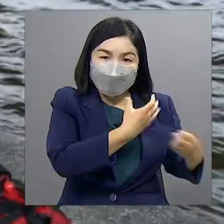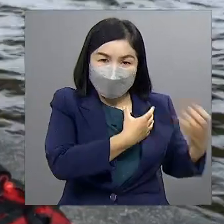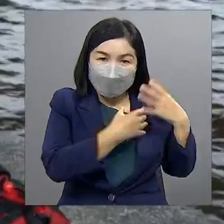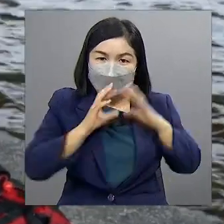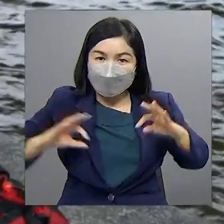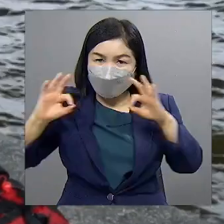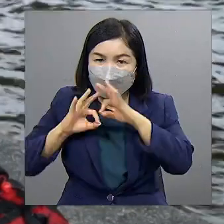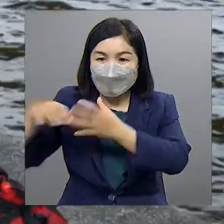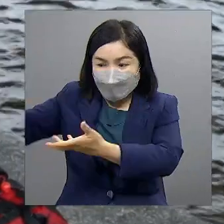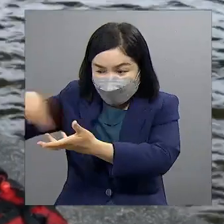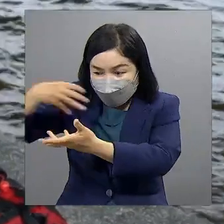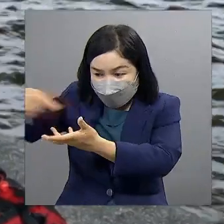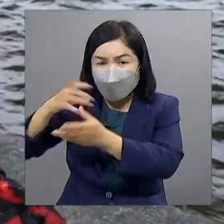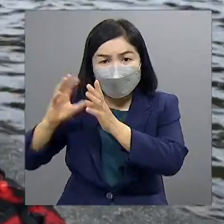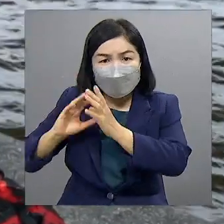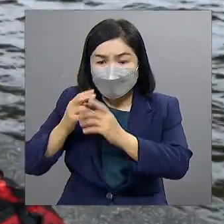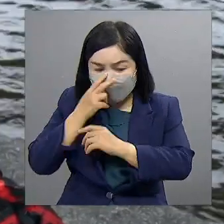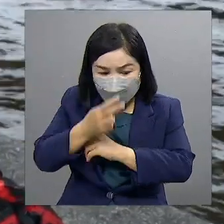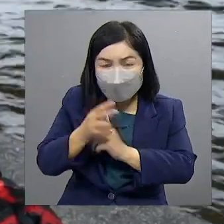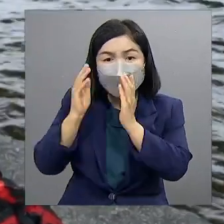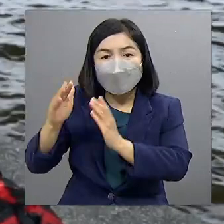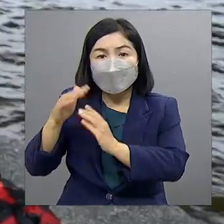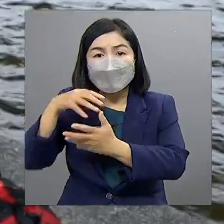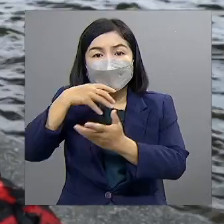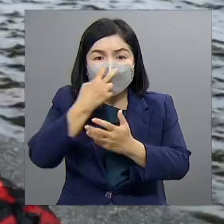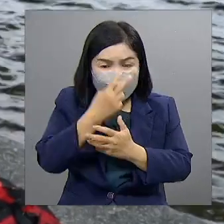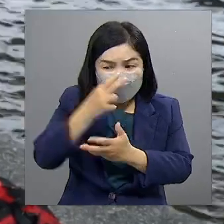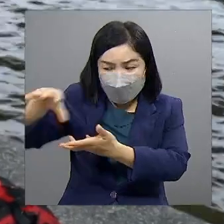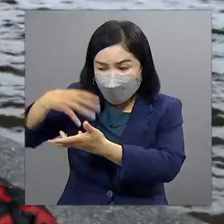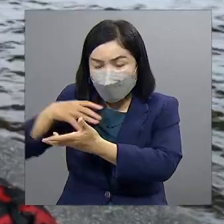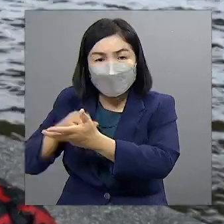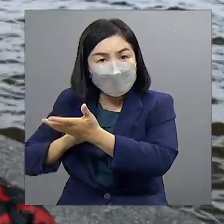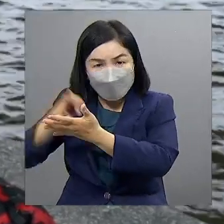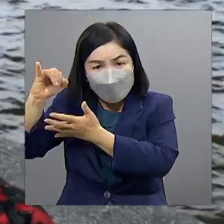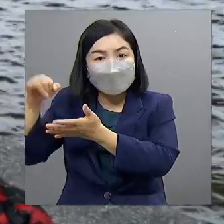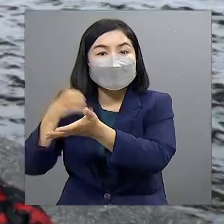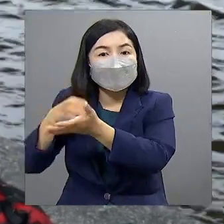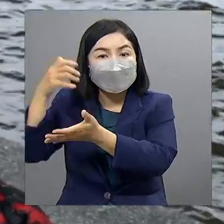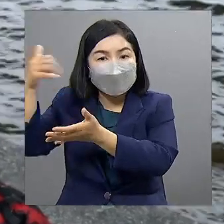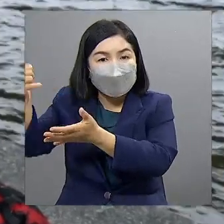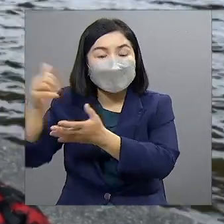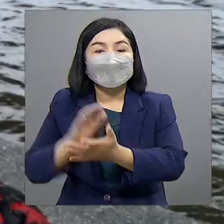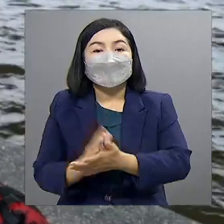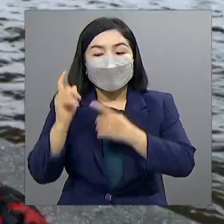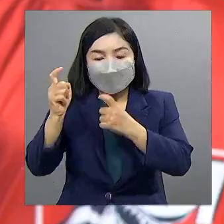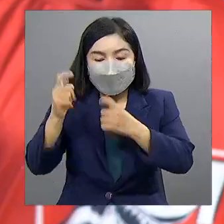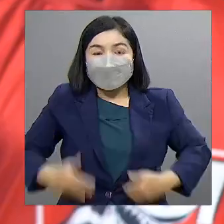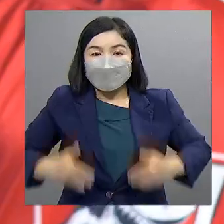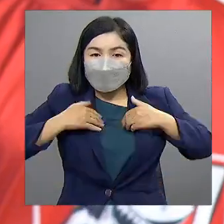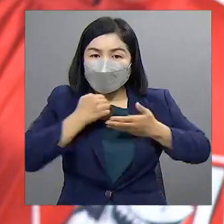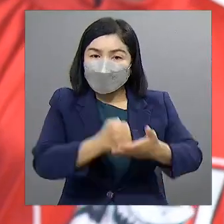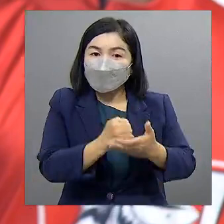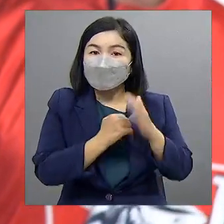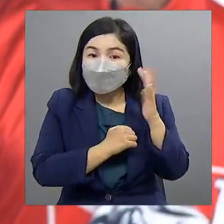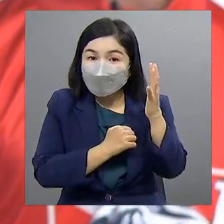คัญมากๆจะช่วยให้เราสามารถค้นหาได้อย่างรวดเร็ว แล้วเราก็ไม่เป็นอันตรายกับนักดำด้วยครับ ที่สำคัญ